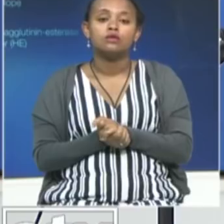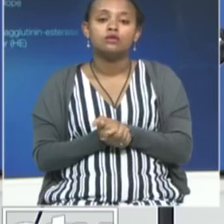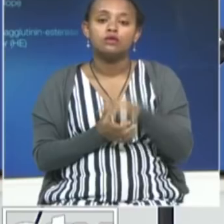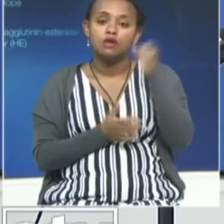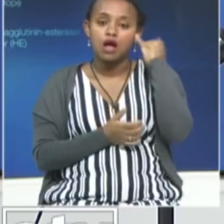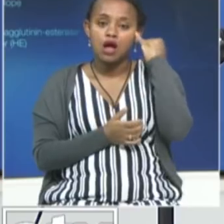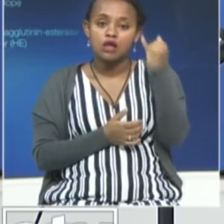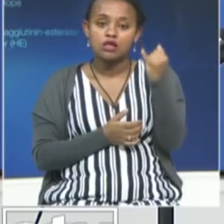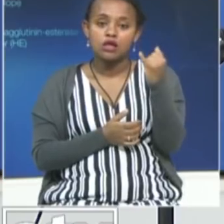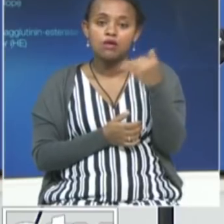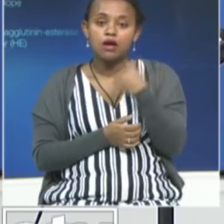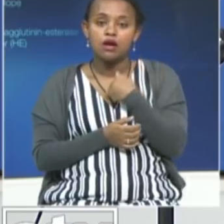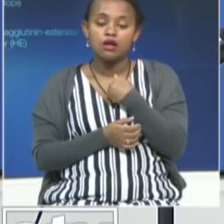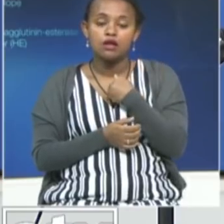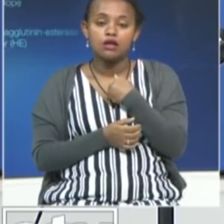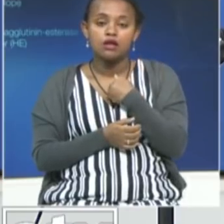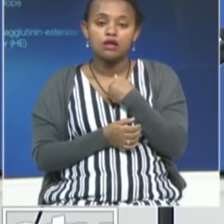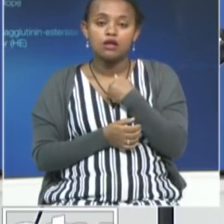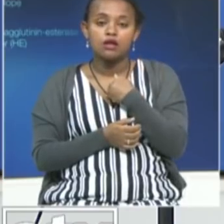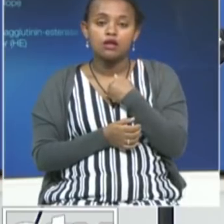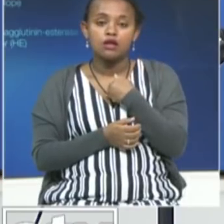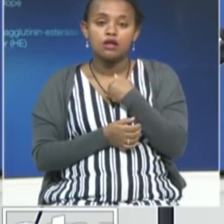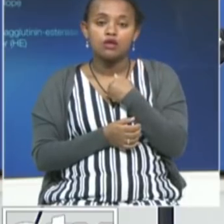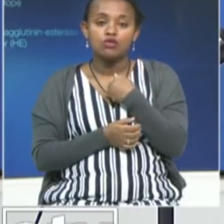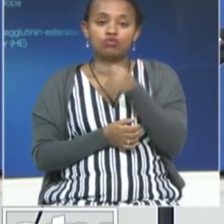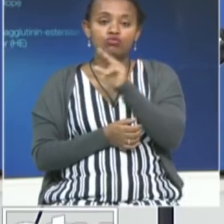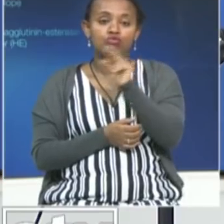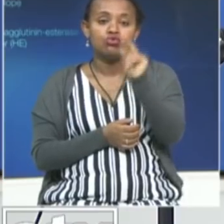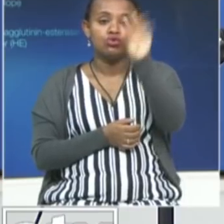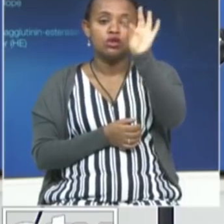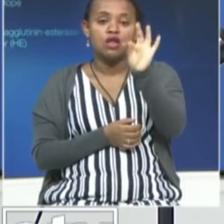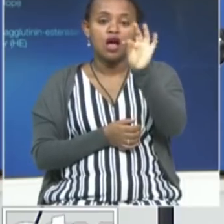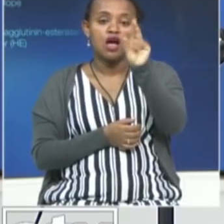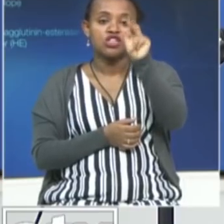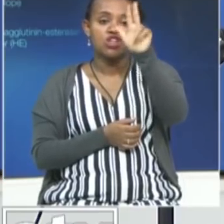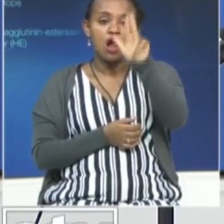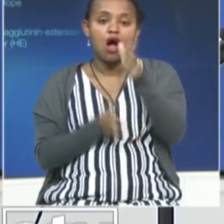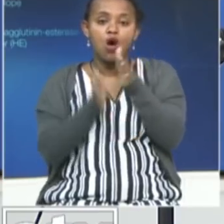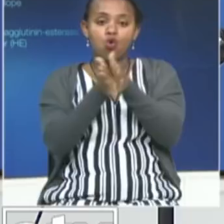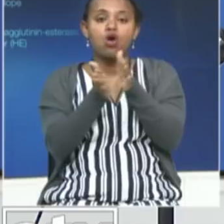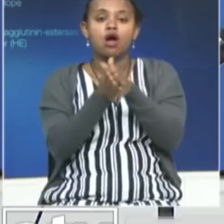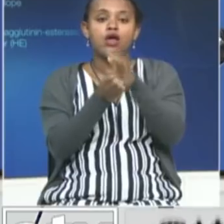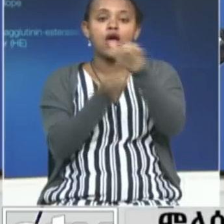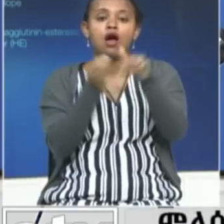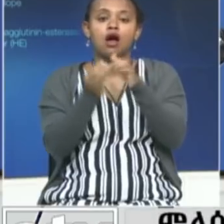ሐሳብ ነገር ነው ያለኝ ያሉት ቡታጅራ አካባቢ ነው ብራጅል